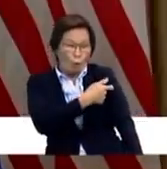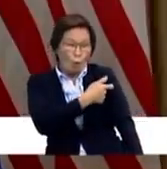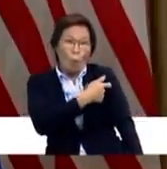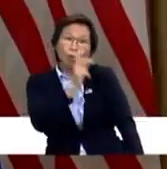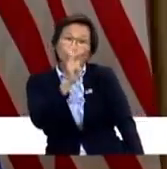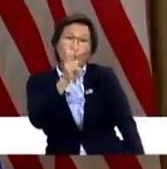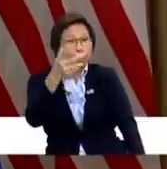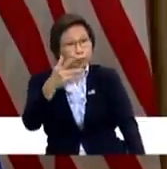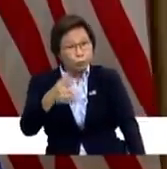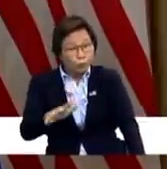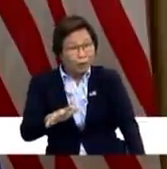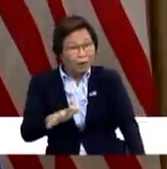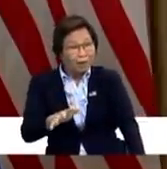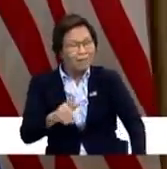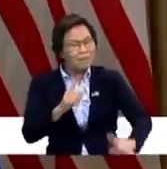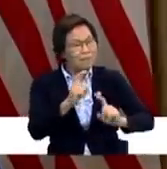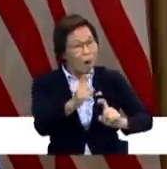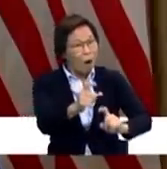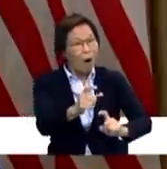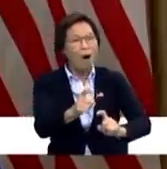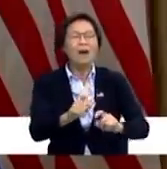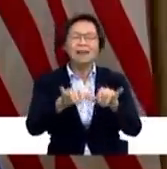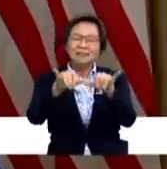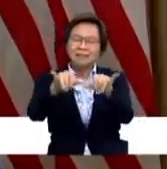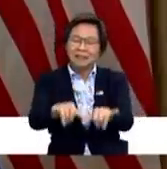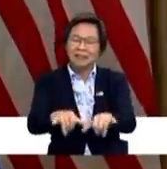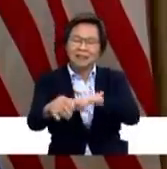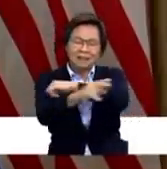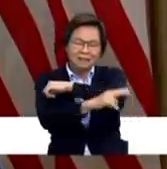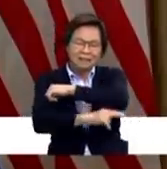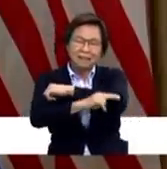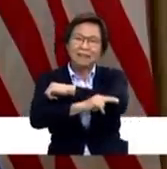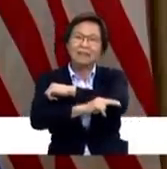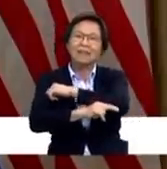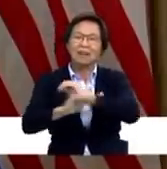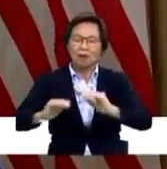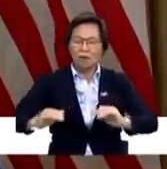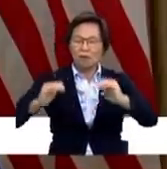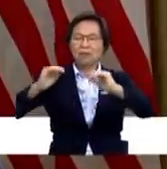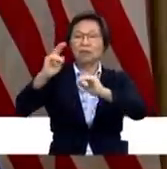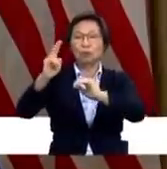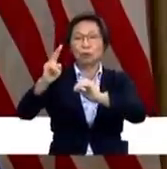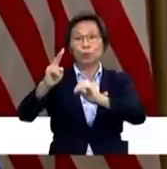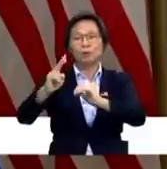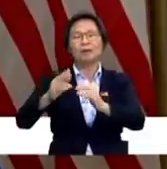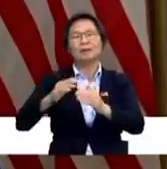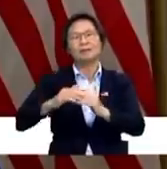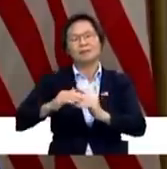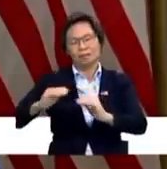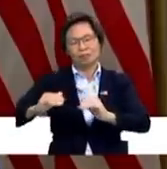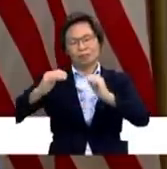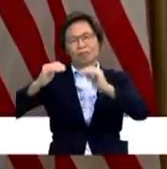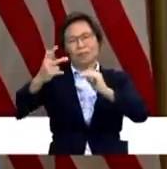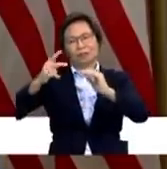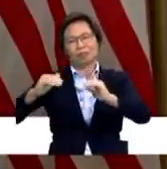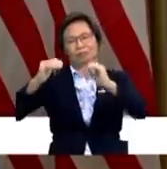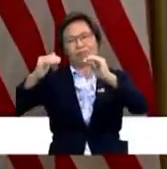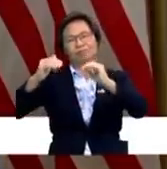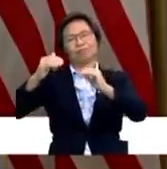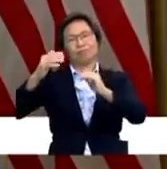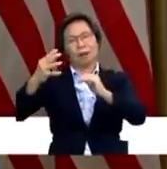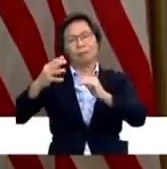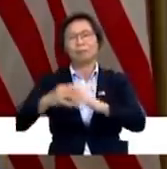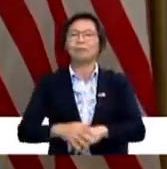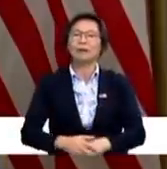lengkap dan menetap di negeri di dalam fasa 2 dan seterusnya Hai